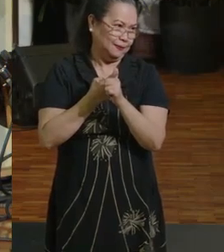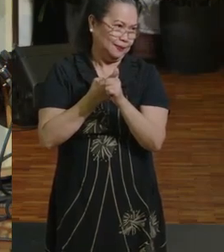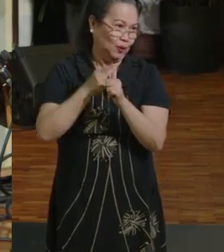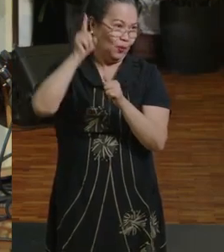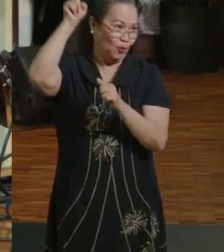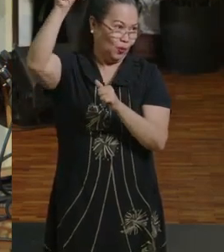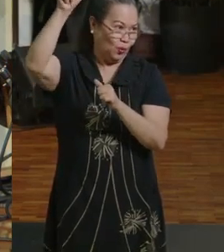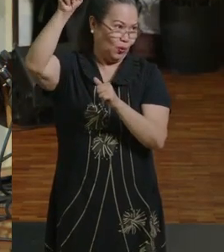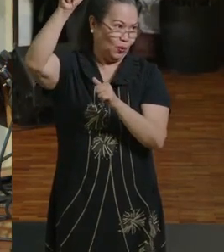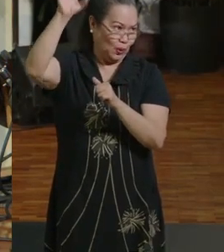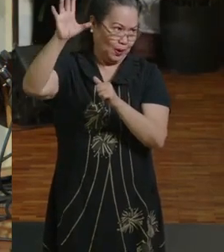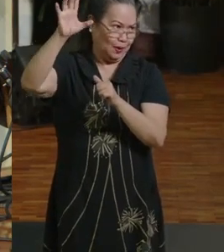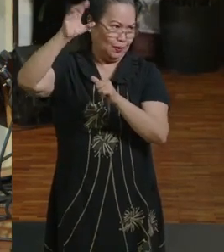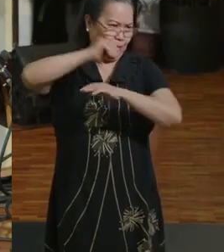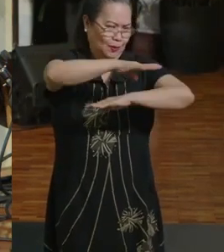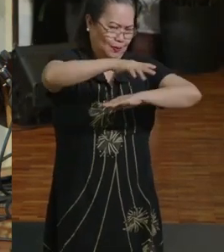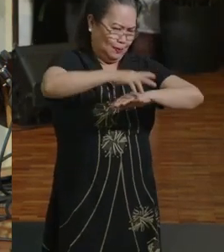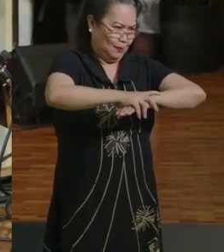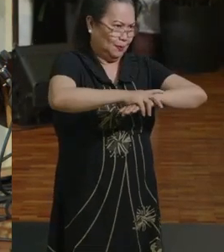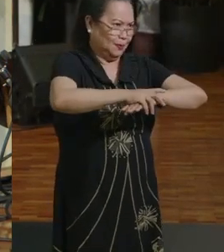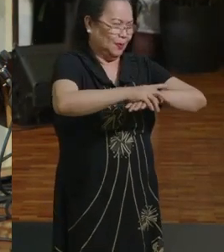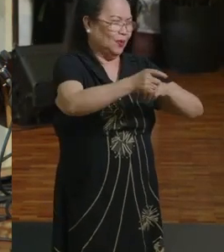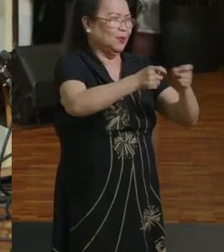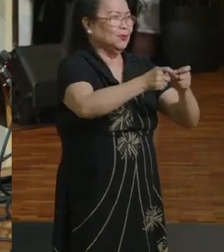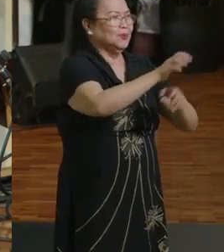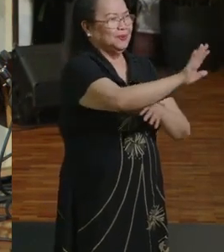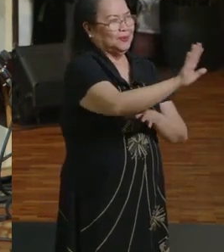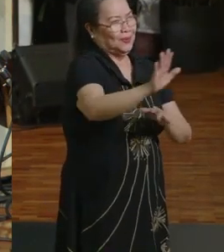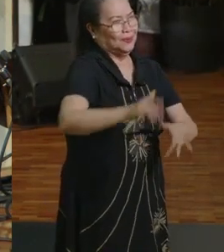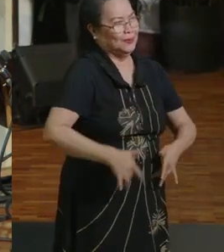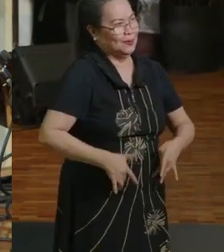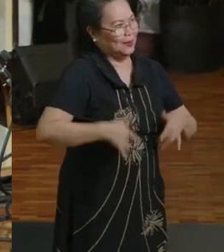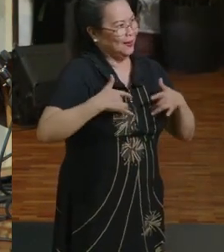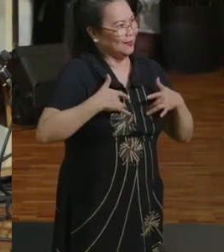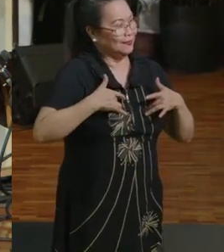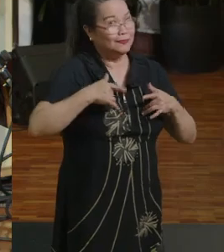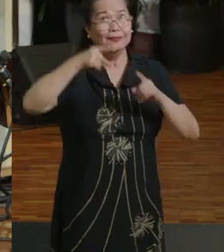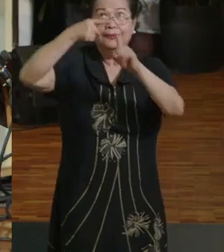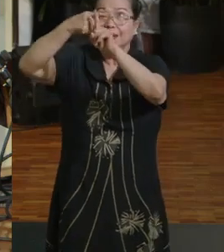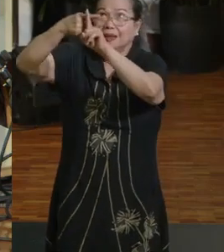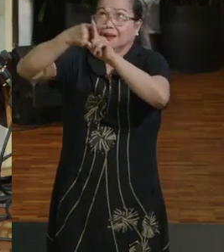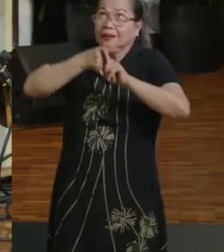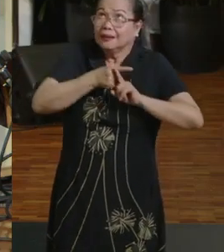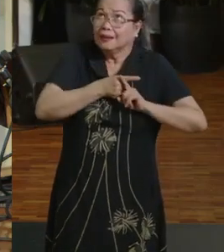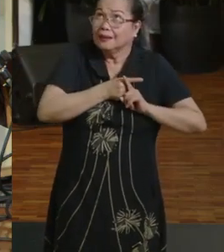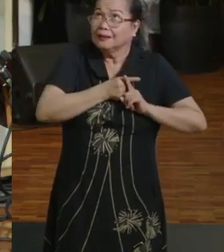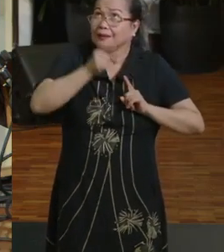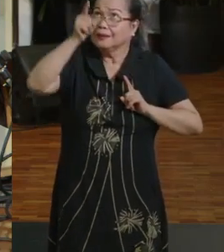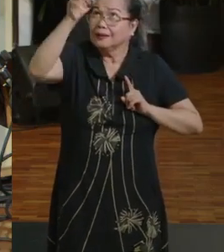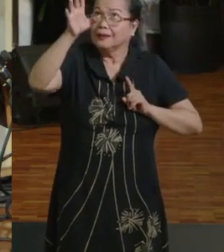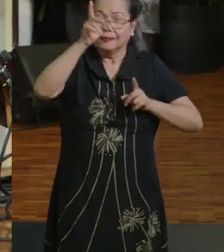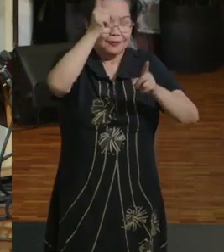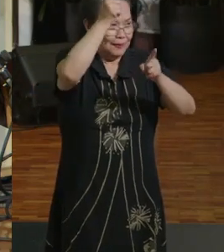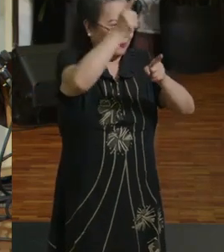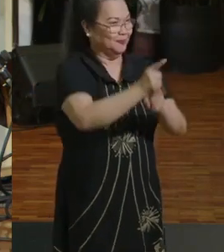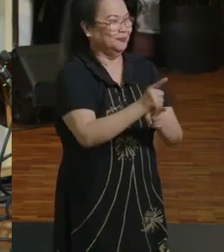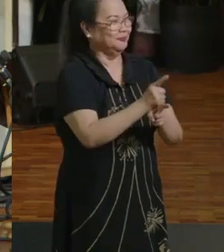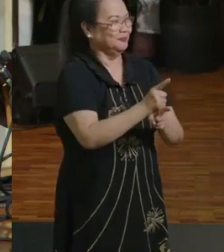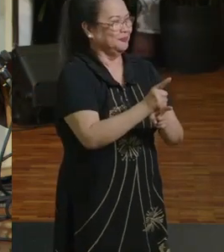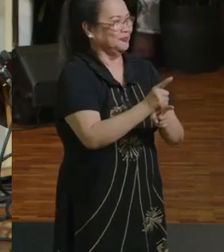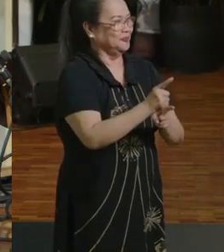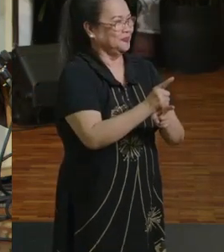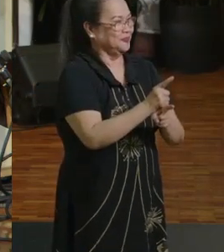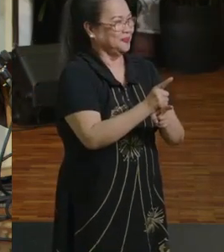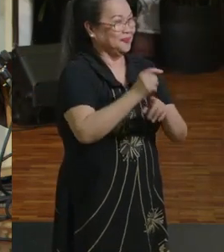Magpasakop kayo sa kanyang paghahari. Tanggapin ninyo ang kanyang righteousness. Ang kanyang righteousness